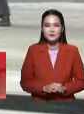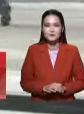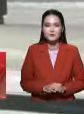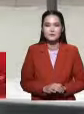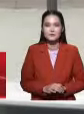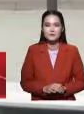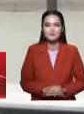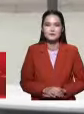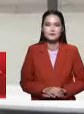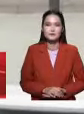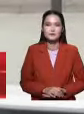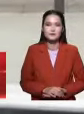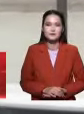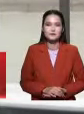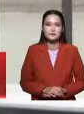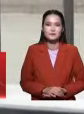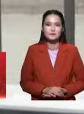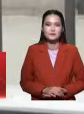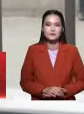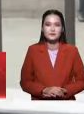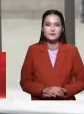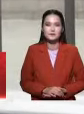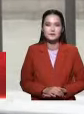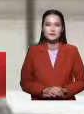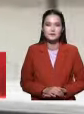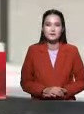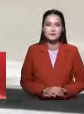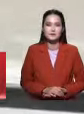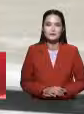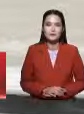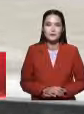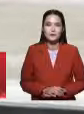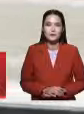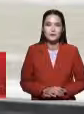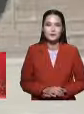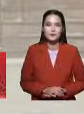Жоқ. Неге? Қызың ренжи ма? Да, сенің қызың вообще басқа жерде көрмейді қыз. Бүгін.